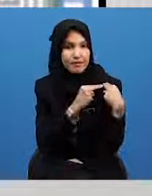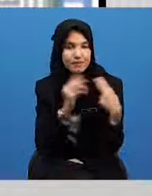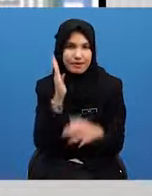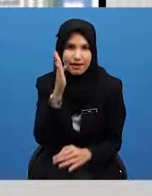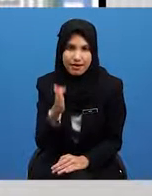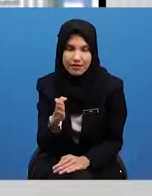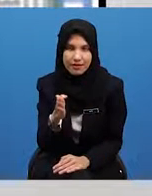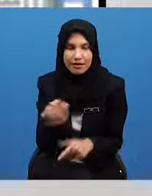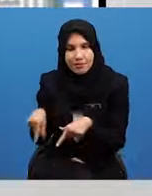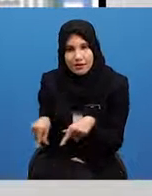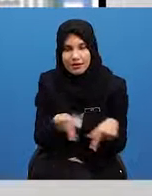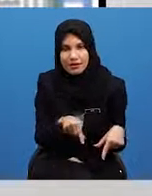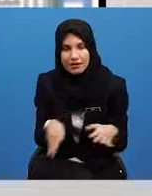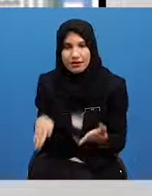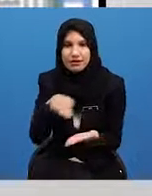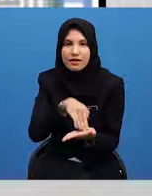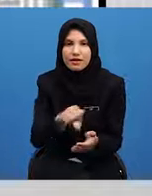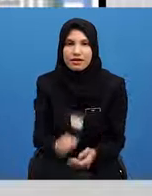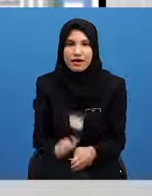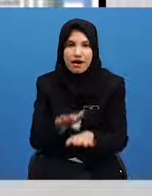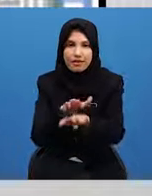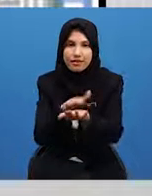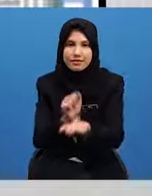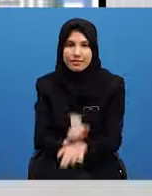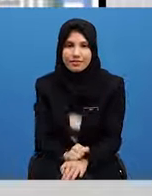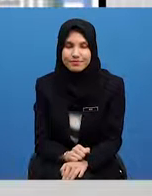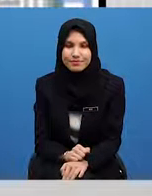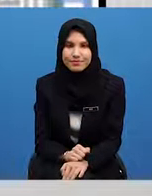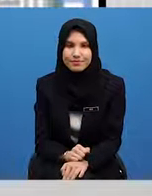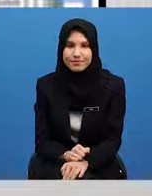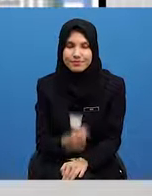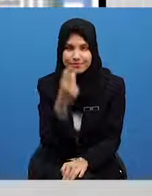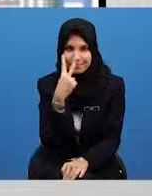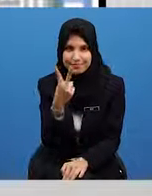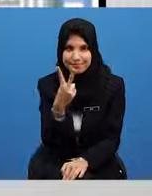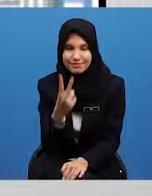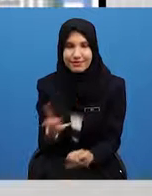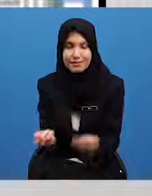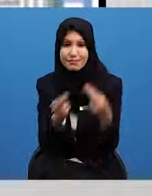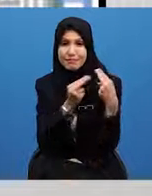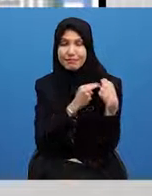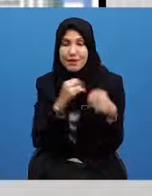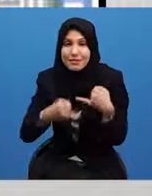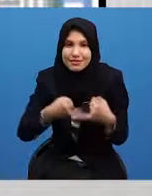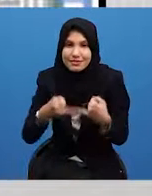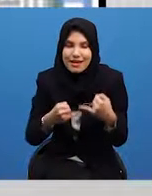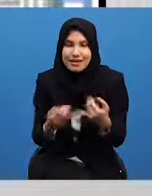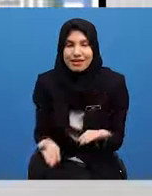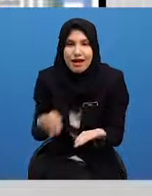akan bergerak naik ke atas. Lihat, beban berjaya